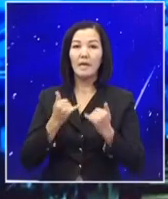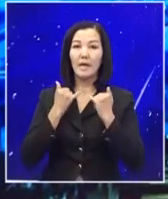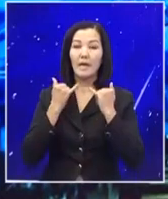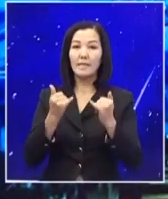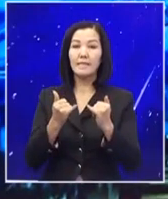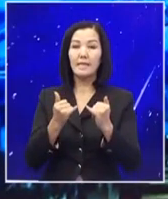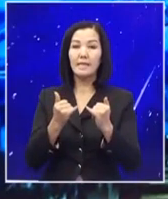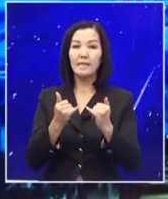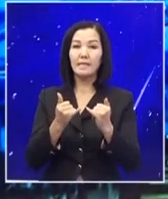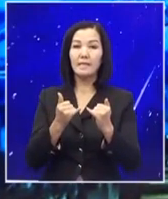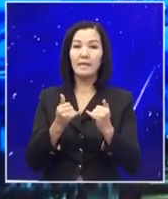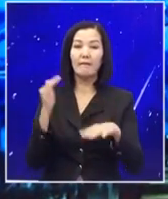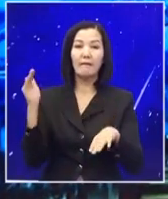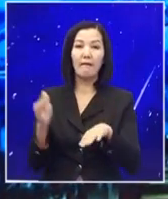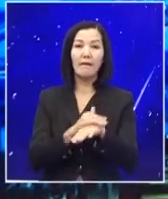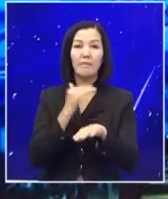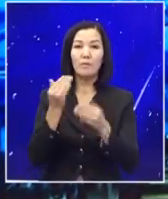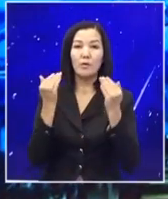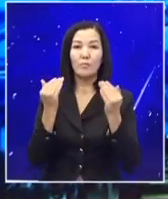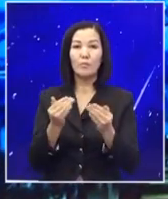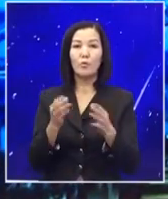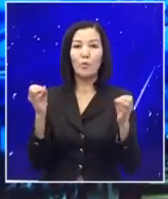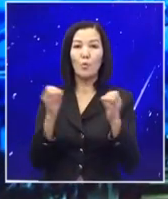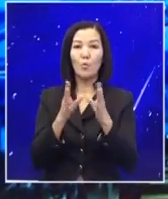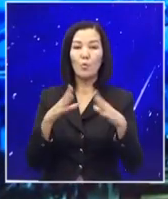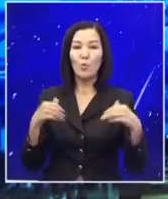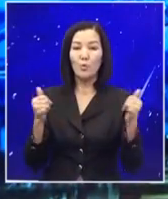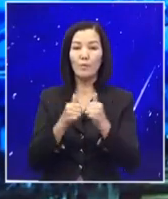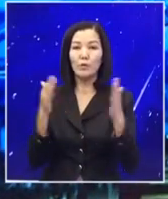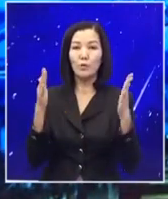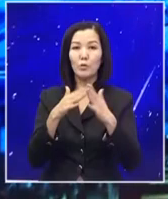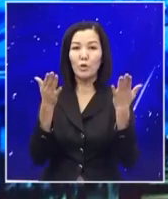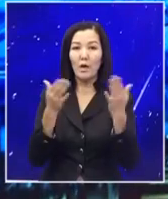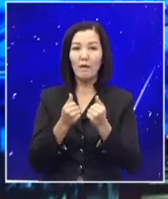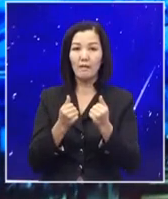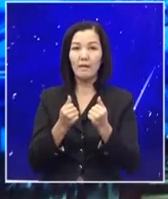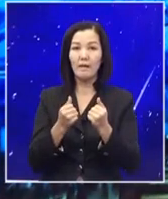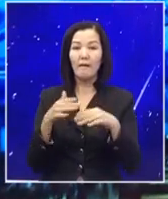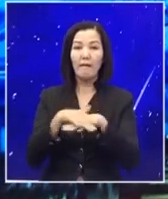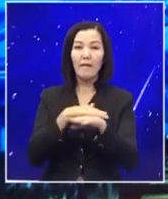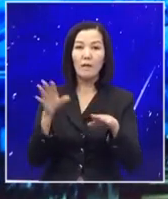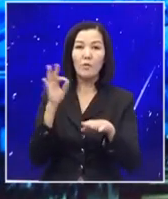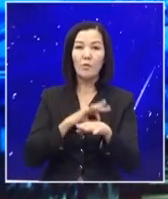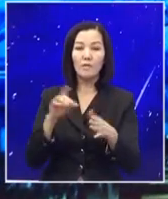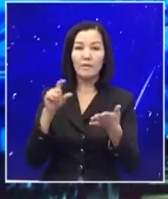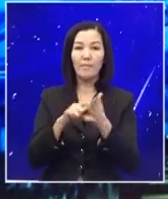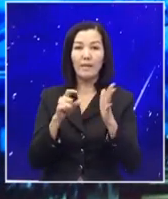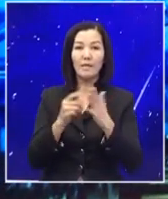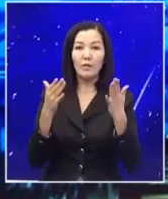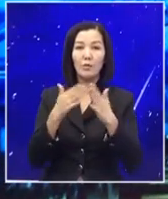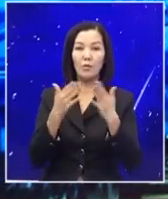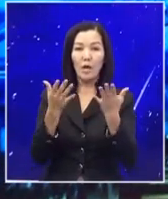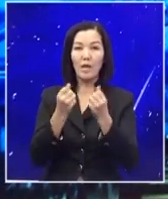Қасиетті жұмадағы қайырымдылық бүгін жетісулық 10 отбасы баспаналы болды. Ел үлесі пәтерге жоба аясында шаңырақ алып